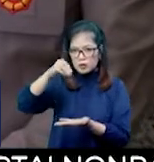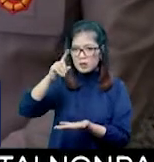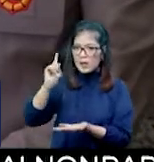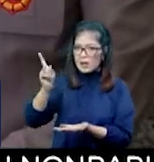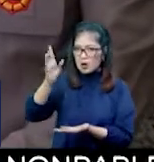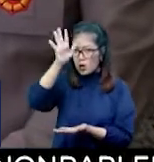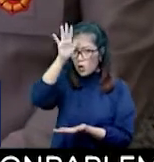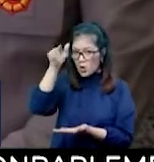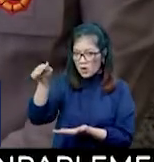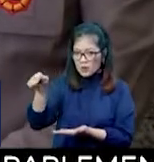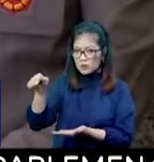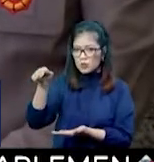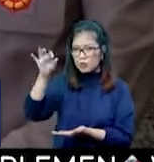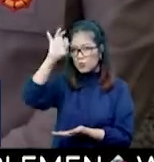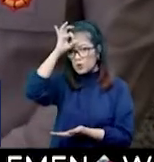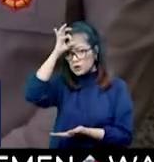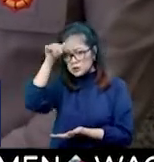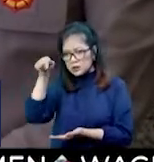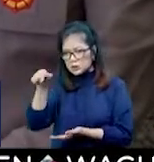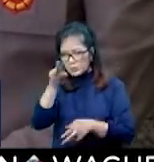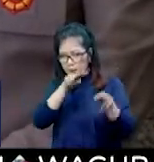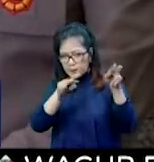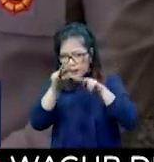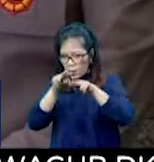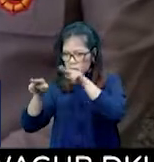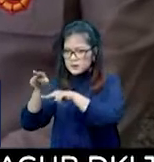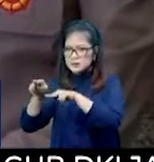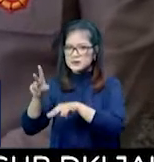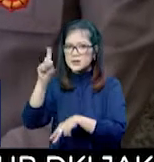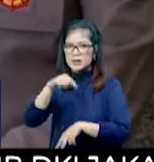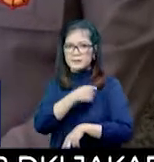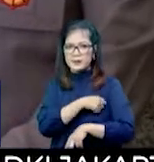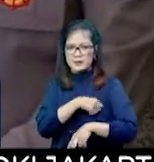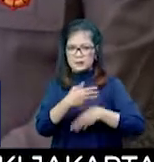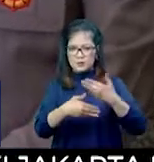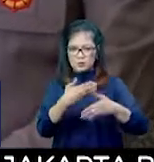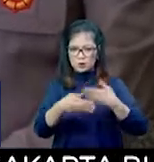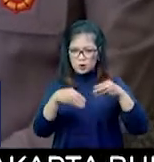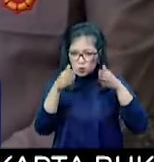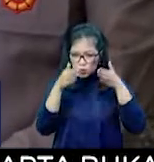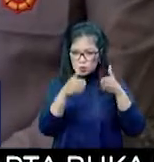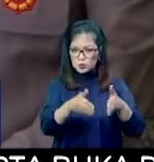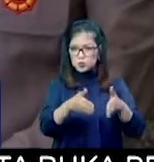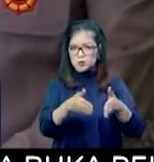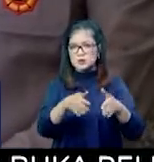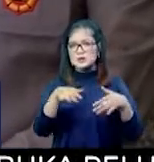dari polisi dan dari Kementerian Perindustrian, khususnya di beberapa produsen